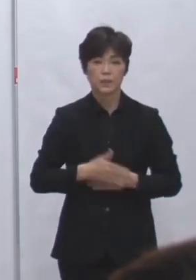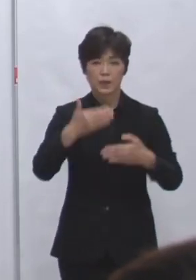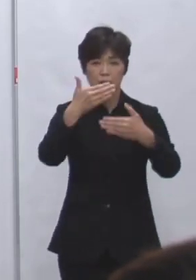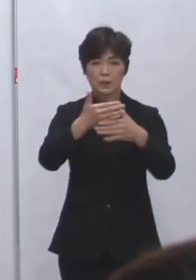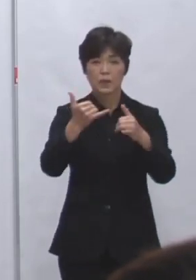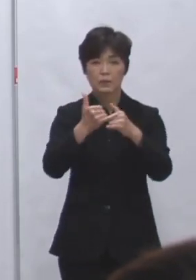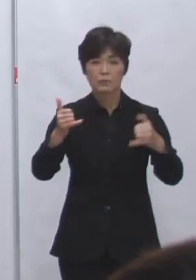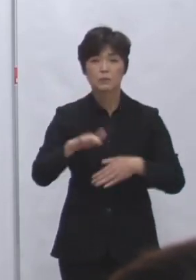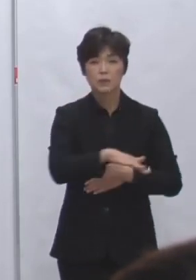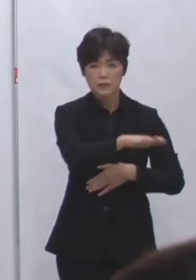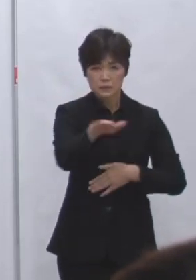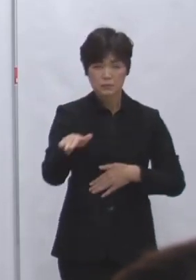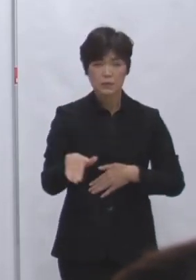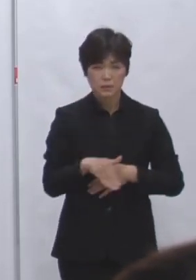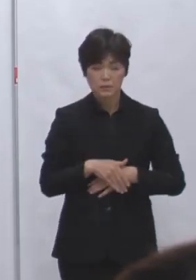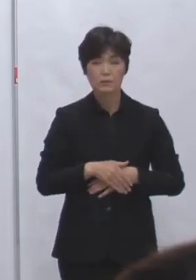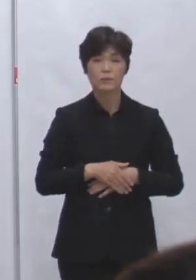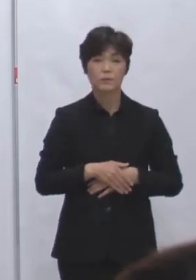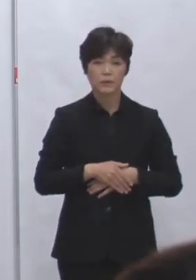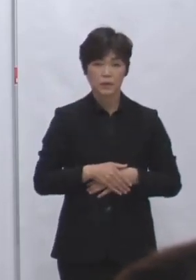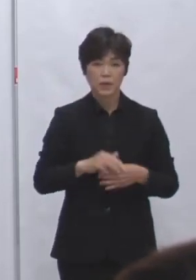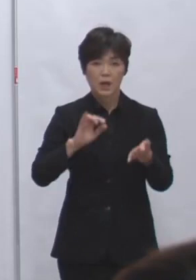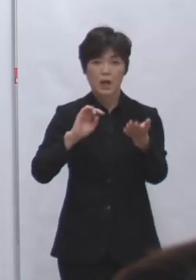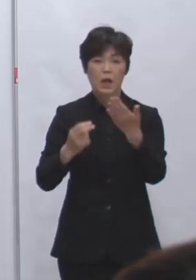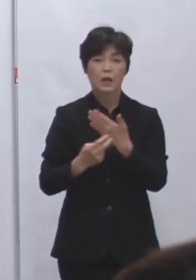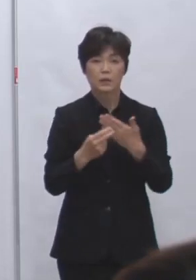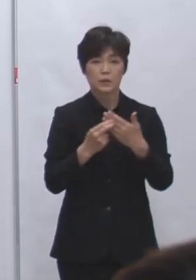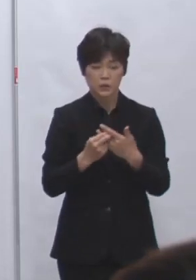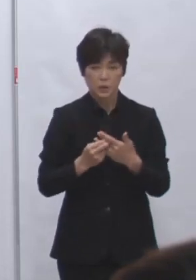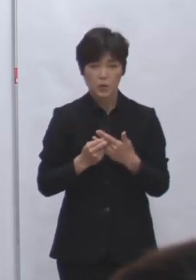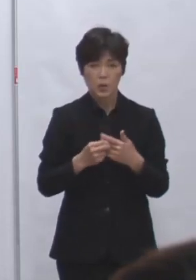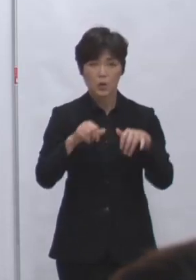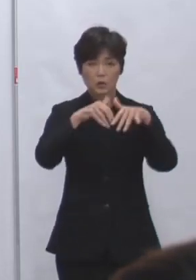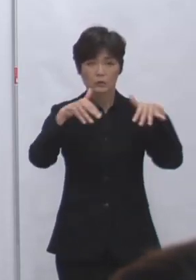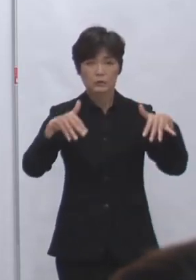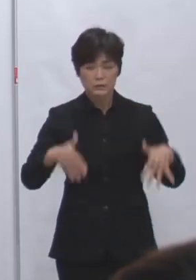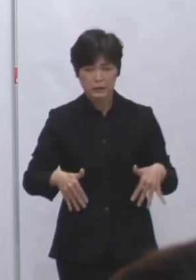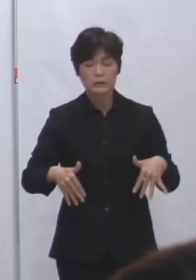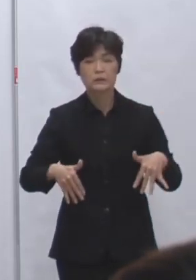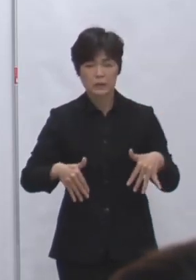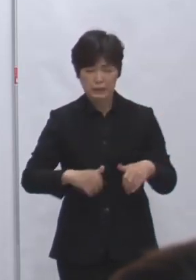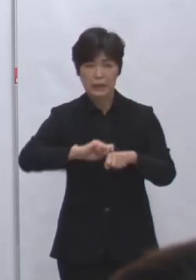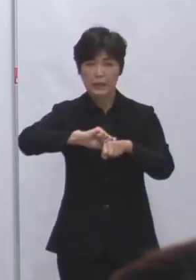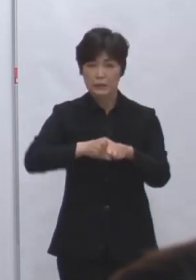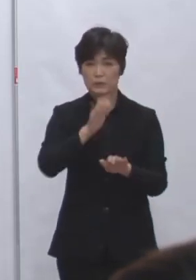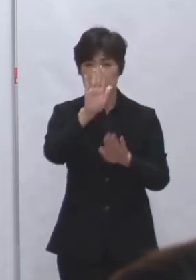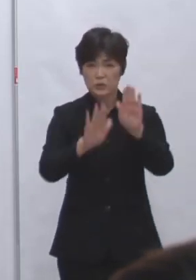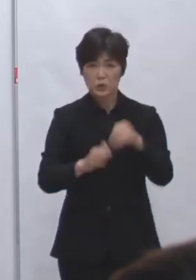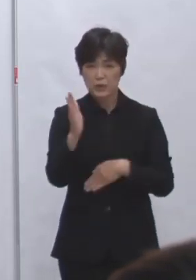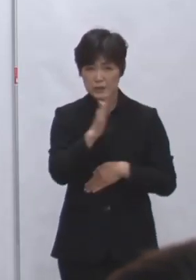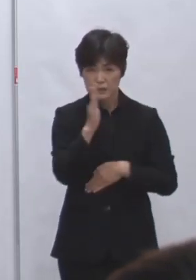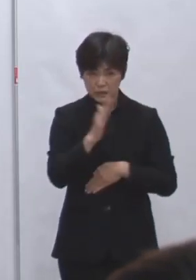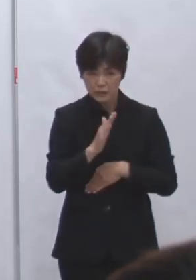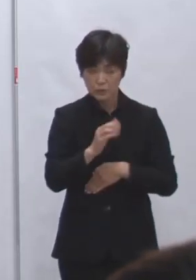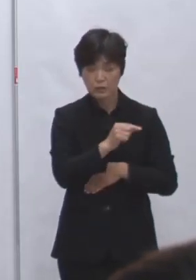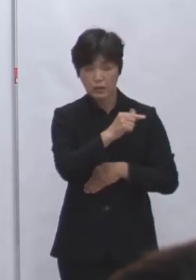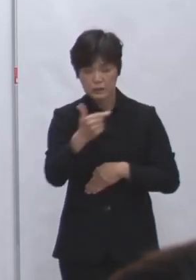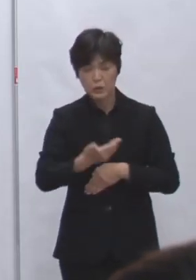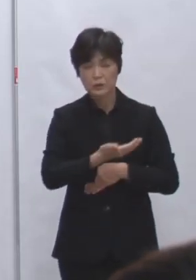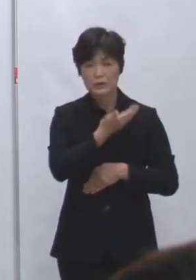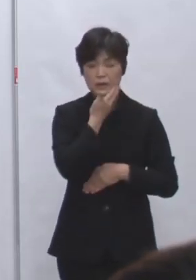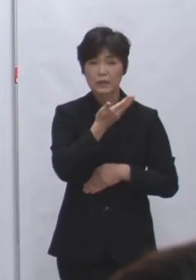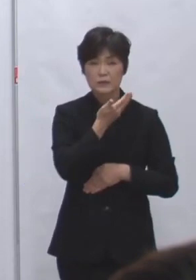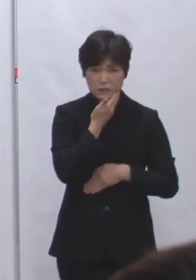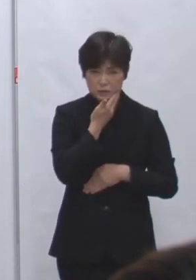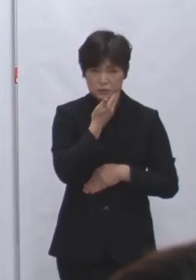民の皆様におかれましては、このように医療提供体制を逼迫した状態にしないことがいかに大切なのかということをご理解い